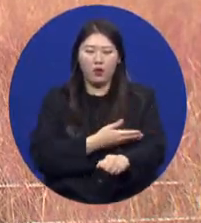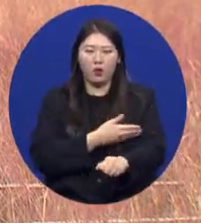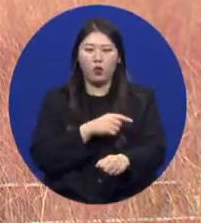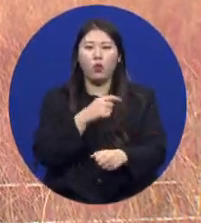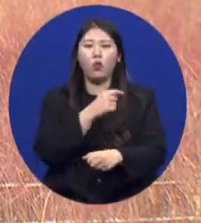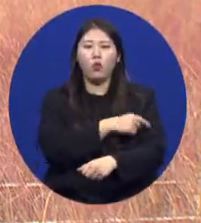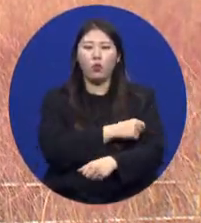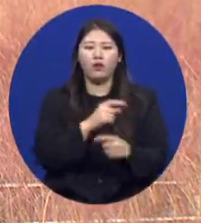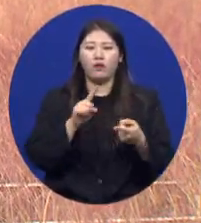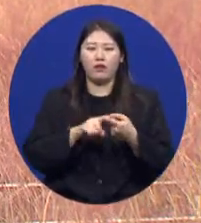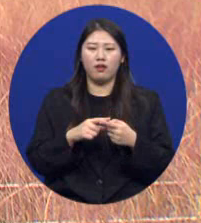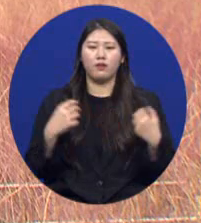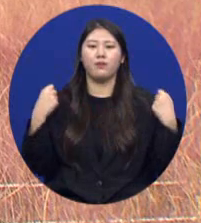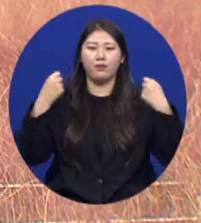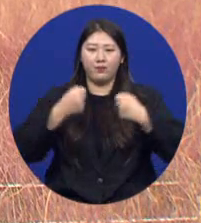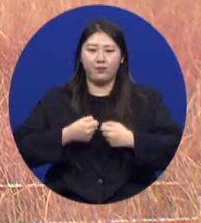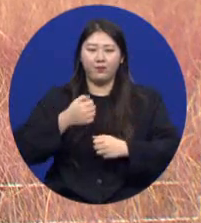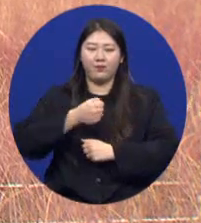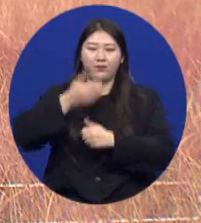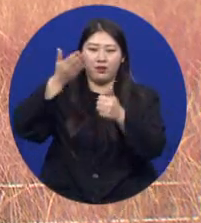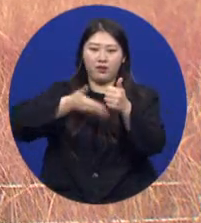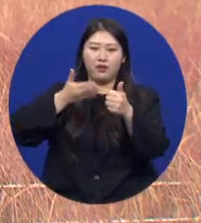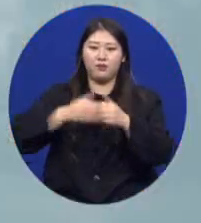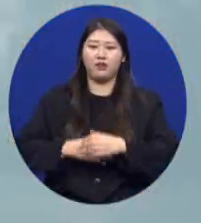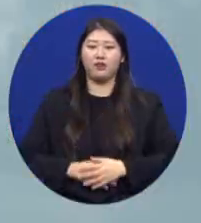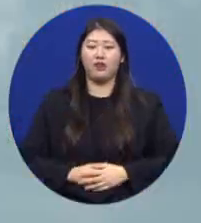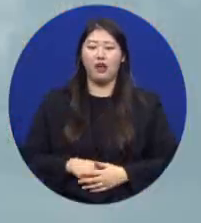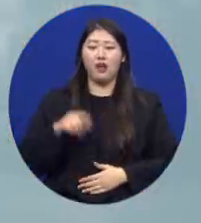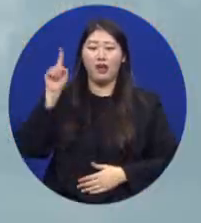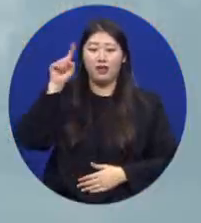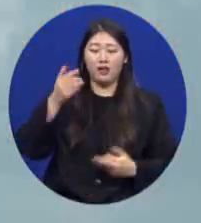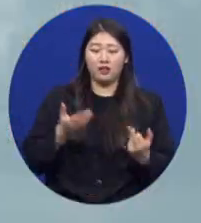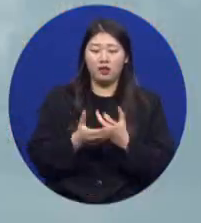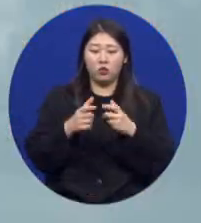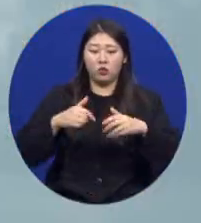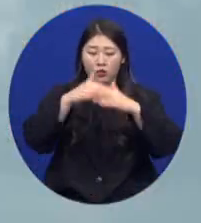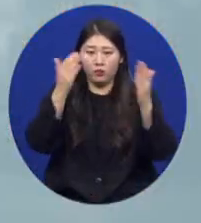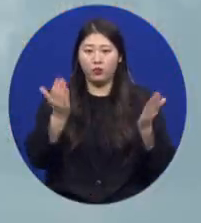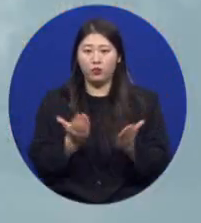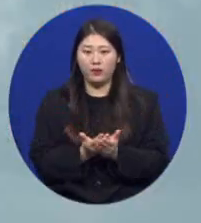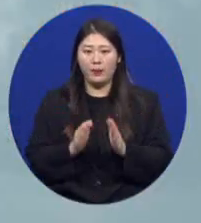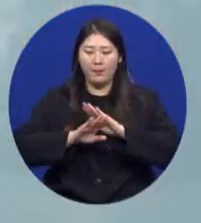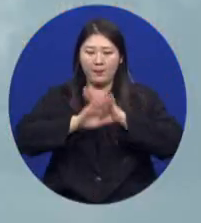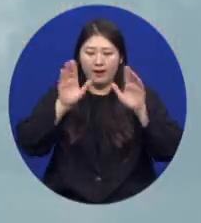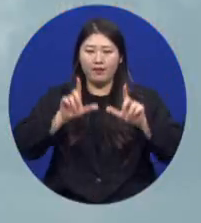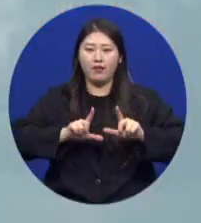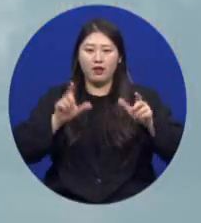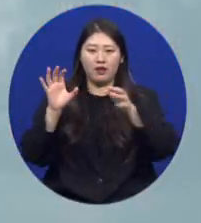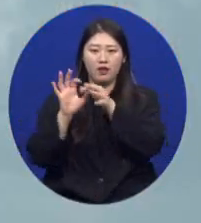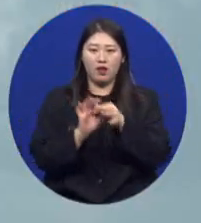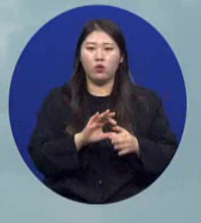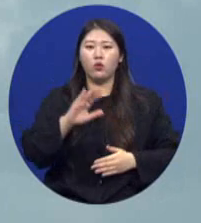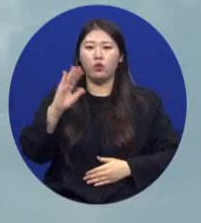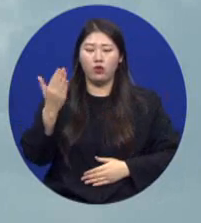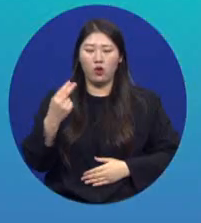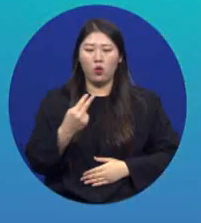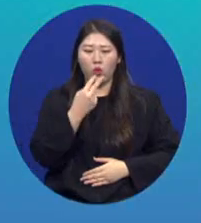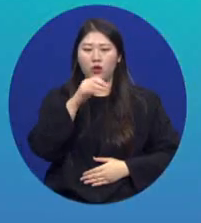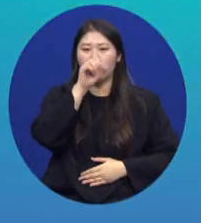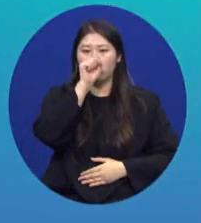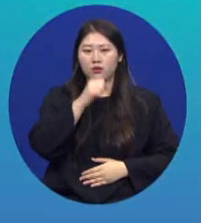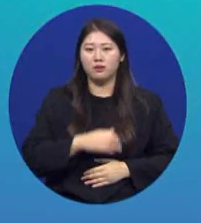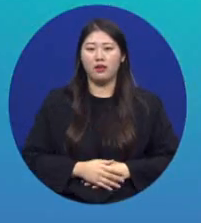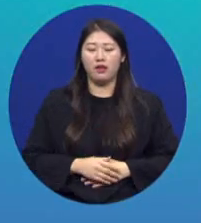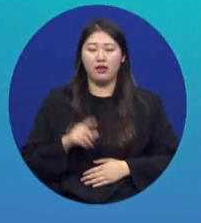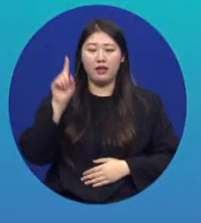있는 얇은 겉옷 꼭 챙겨주시기 바랍니다. 내일은 제주 전 지역에서 맑은 하늘 드러나겠고요. 공기도 깨끗하겠습니다. 내일